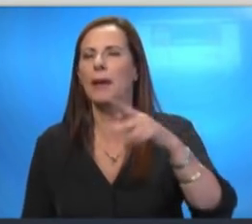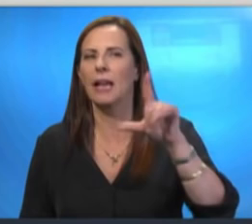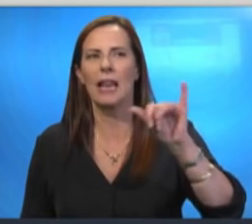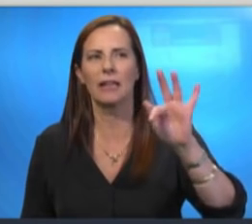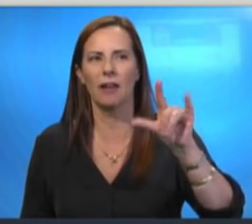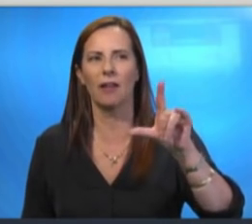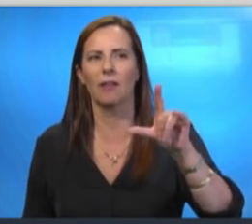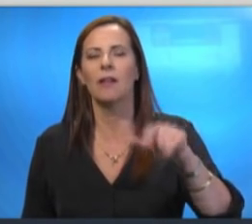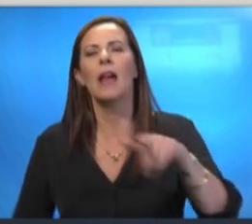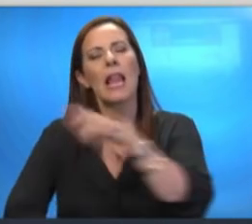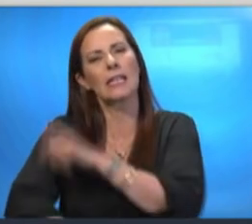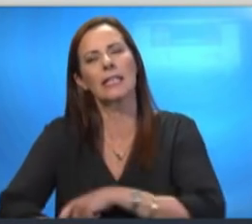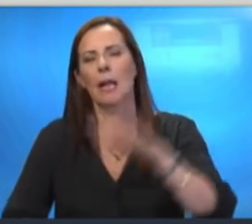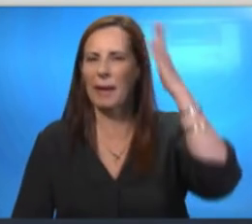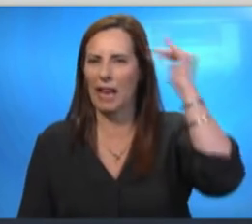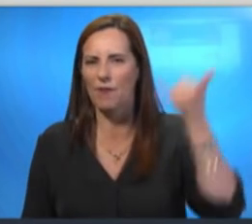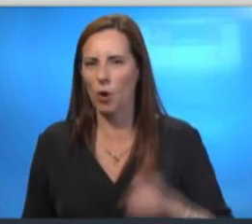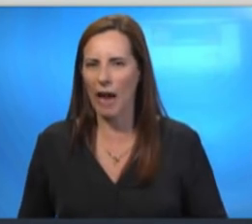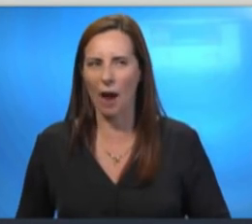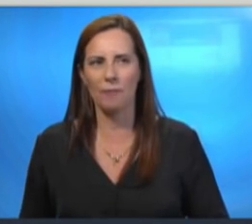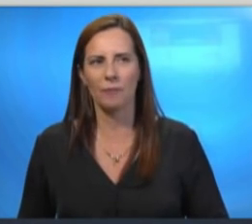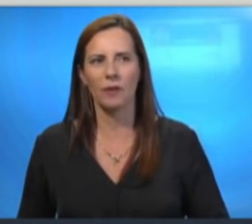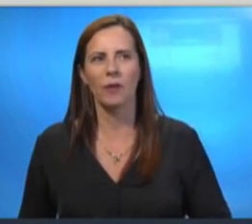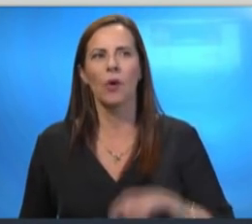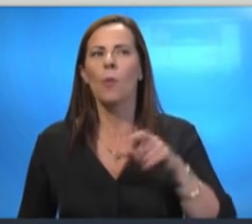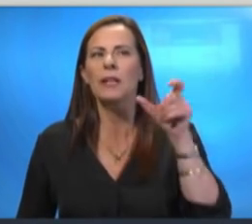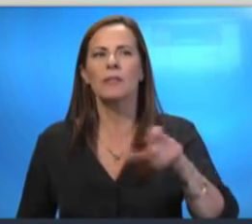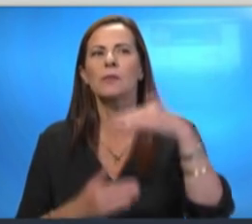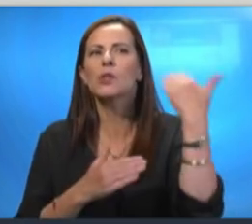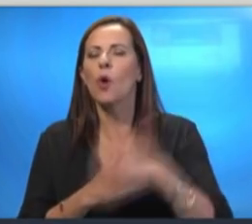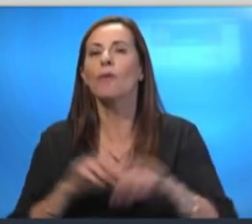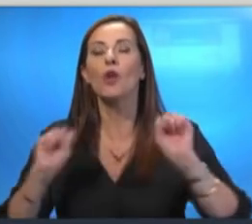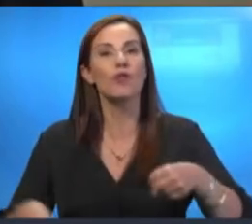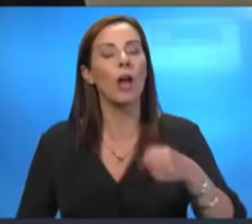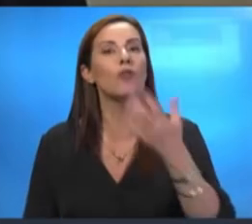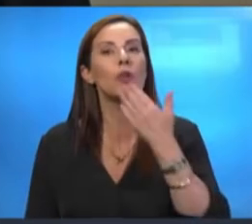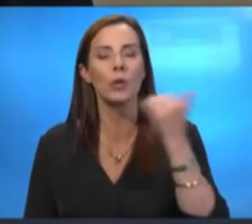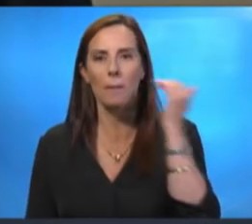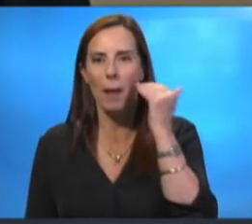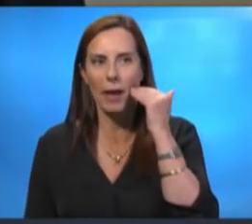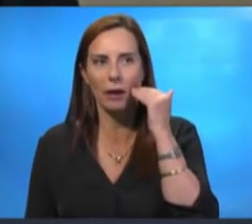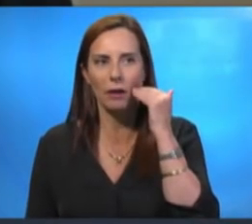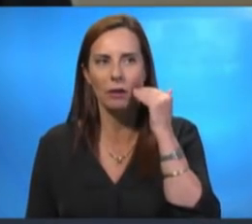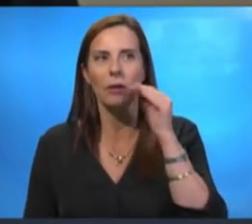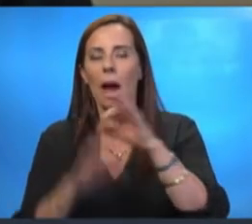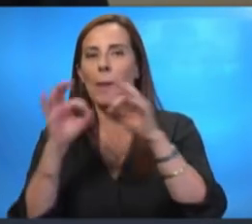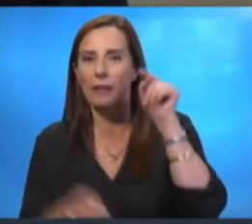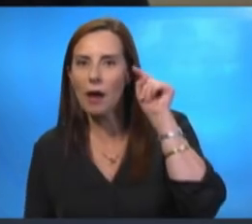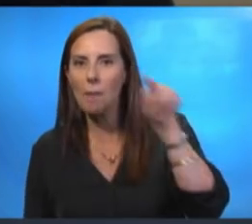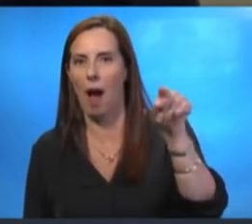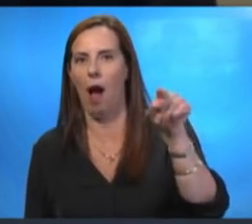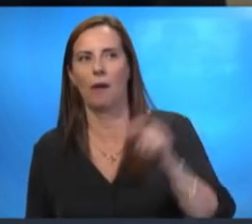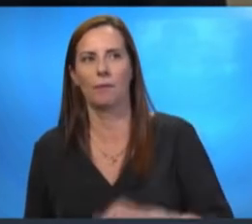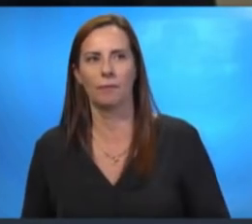U.S. Senator from California. And he's vowed to end Jewish control over America, starting with Diane